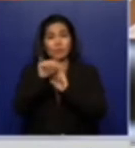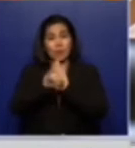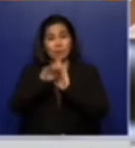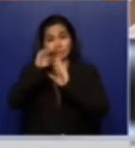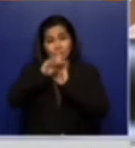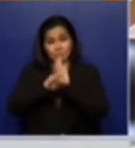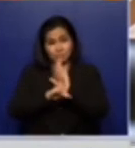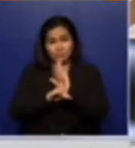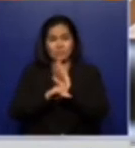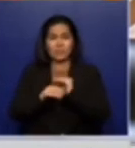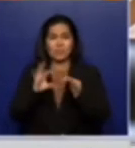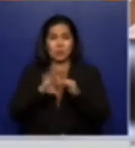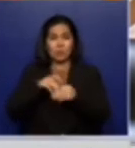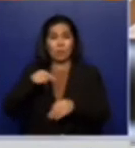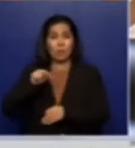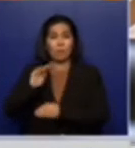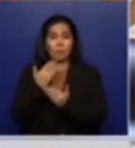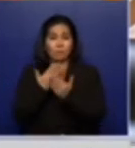านเขียนไว้ในเรื่องการ